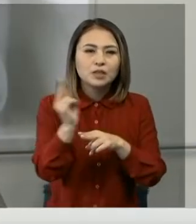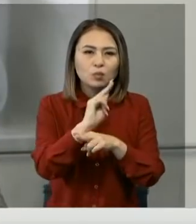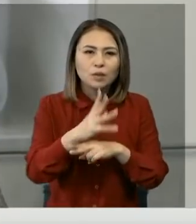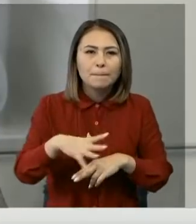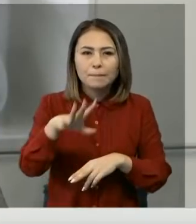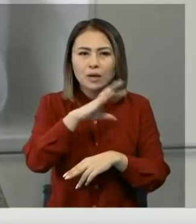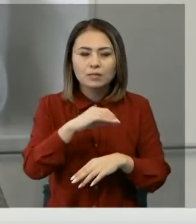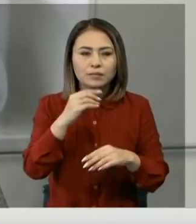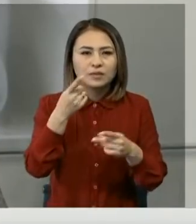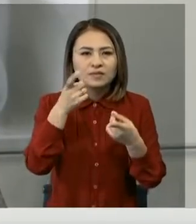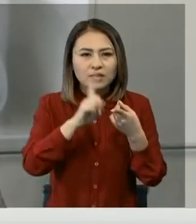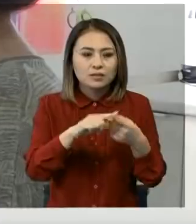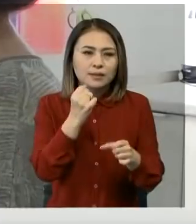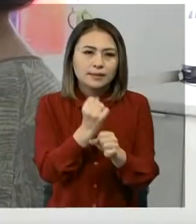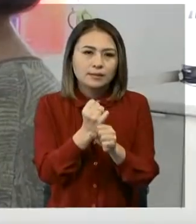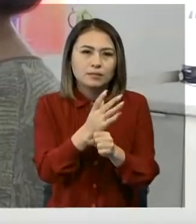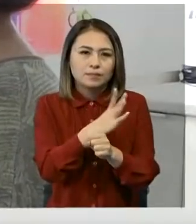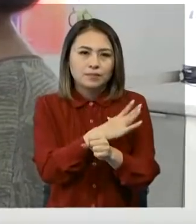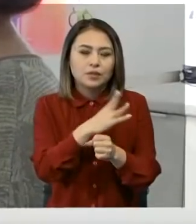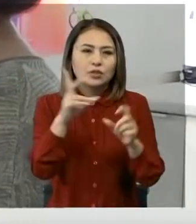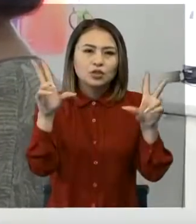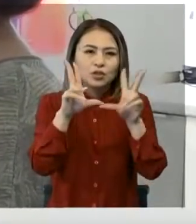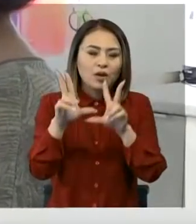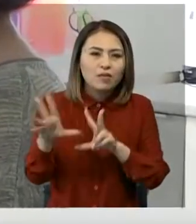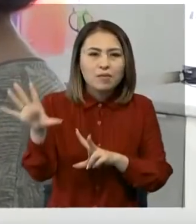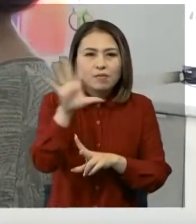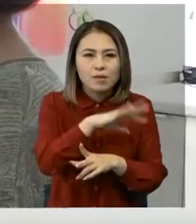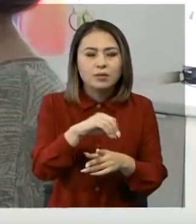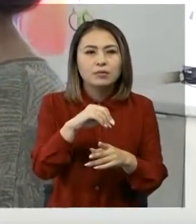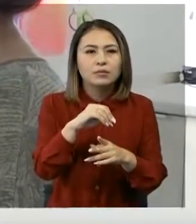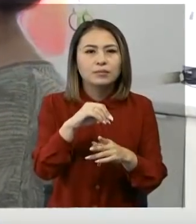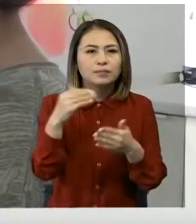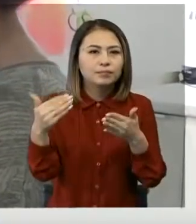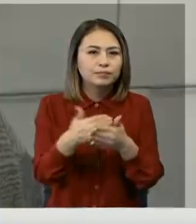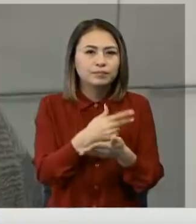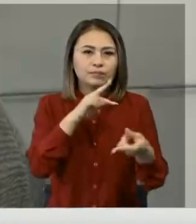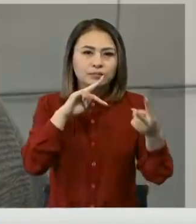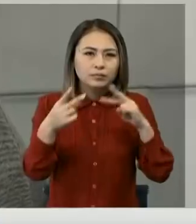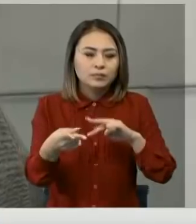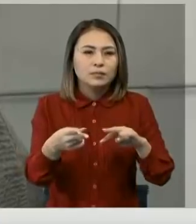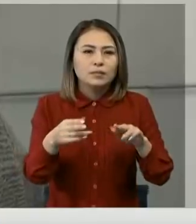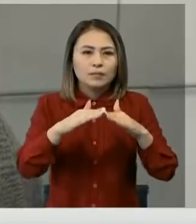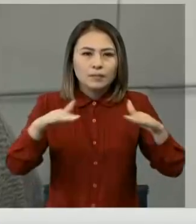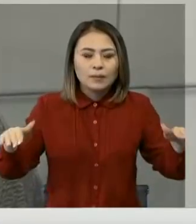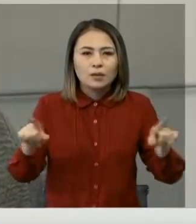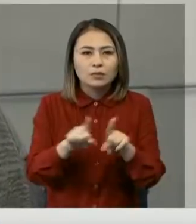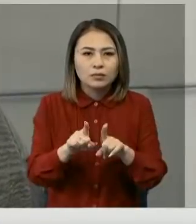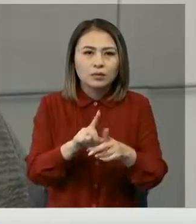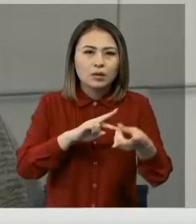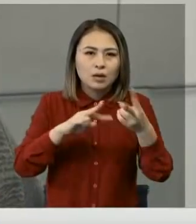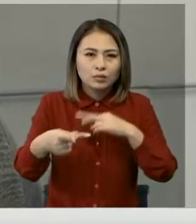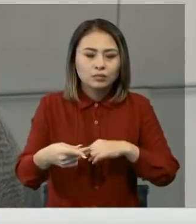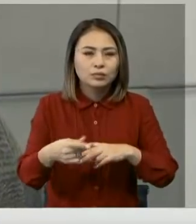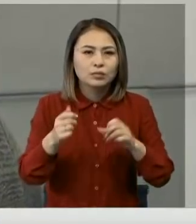ремонтымыздың барлығын соған сәйкестендіріп жасадық. Шкафтың бәрін бүлдіріп, түгел тұрба өткізіп қойдық. Столешницамызға да мысалы, оны ауыстыруға